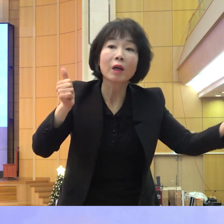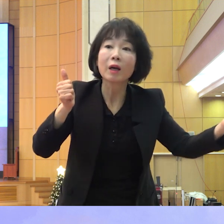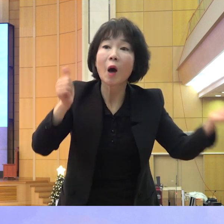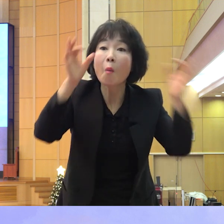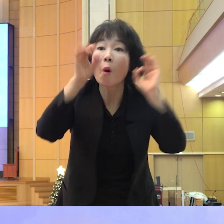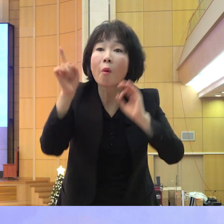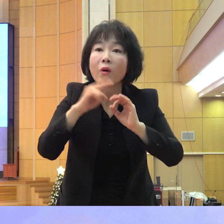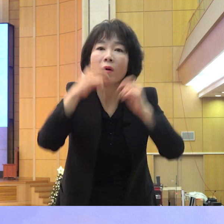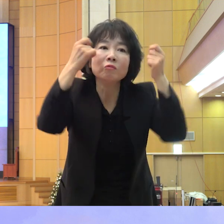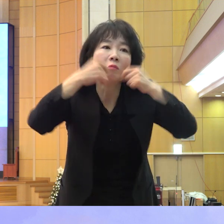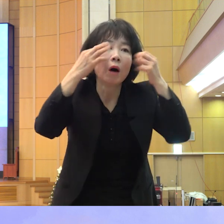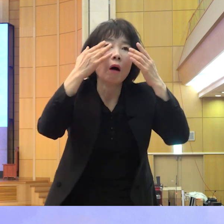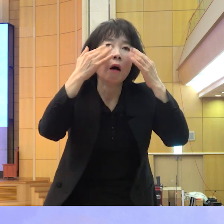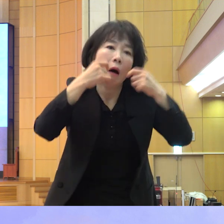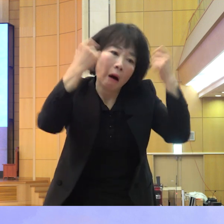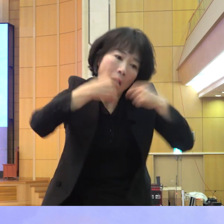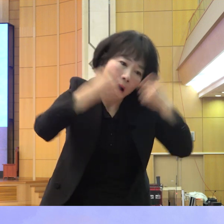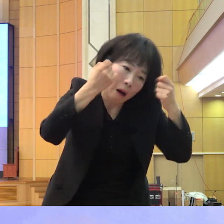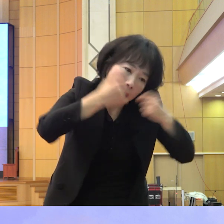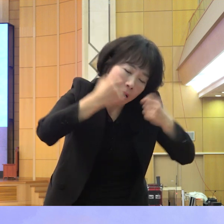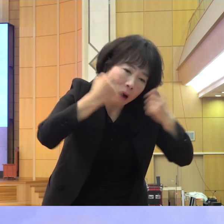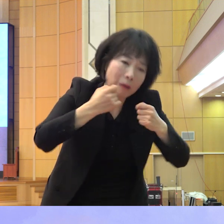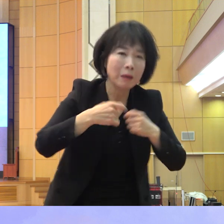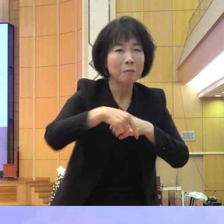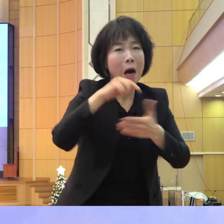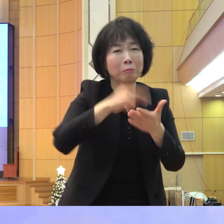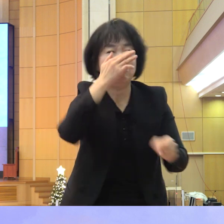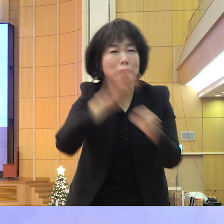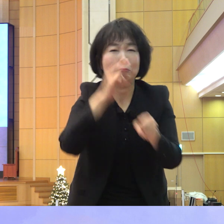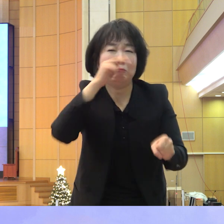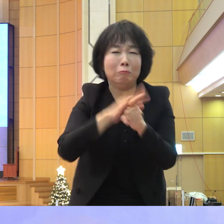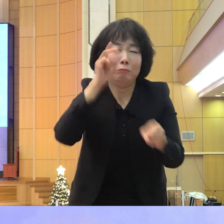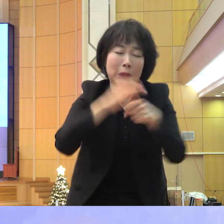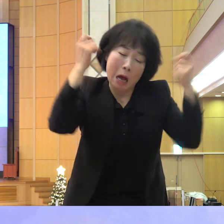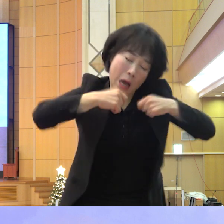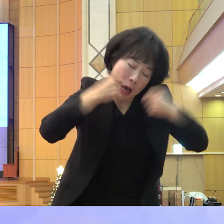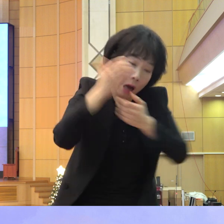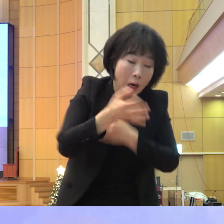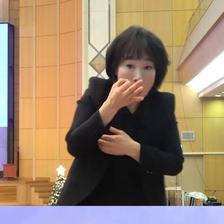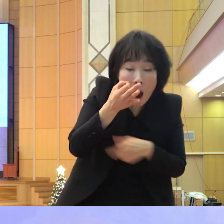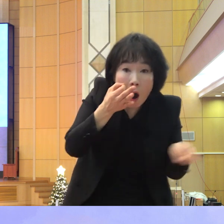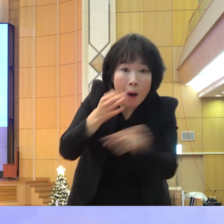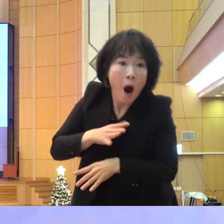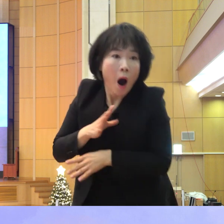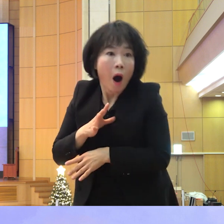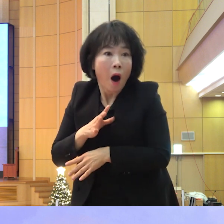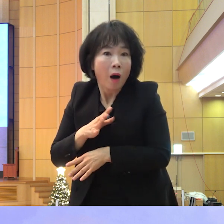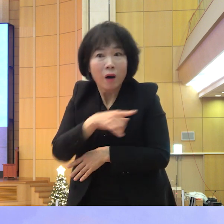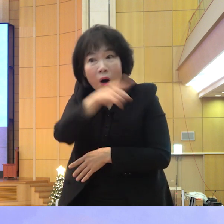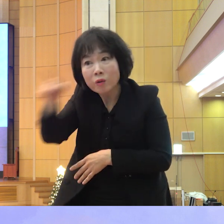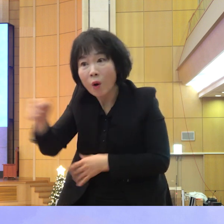정말 내가 억울함을 당해서 눈물 흘리는 것도 보시고 억울함도 아시고